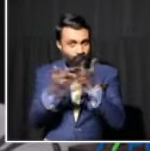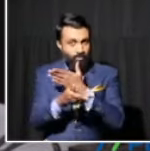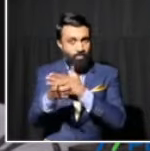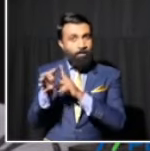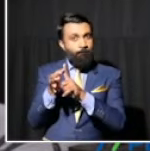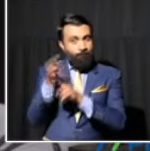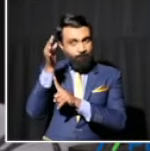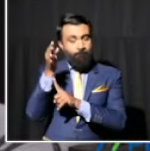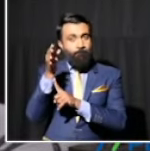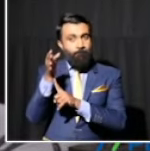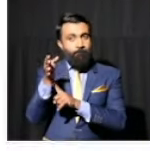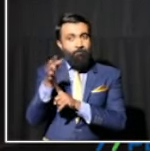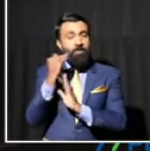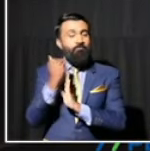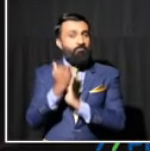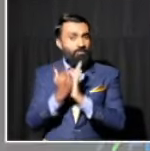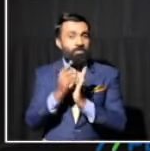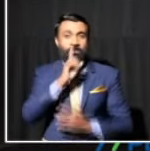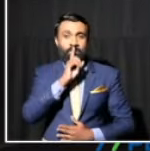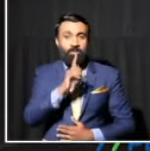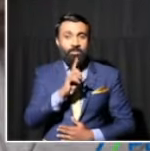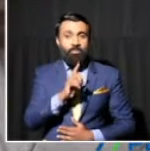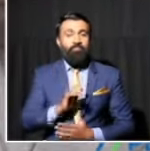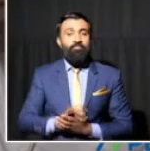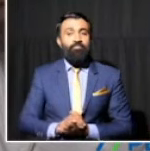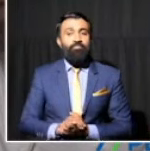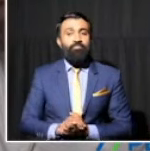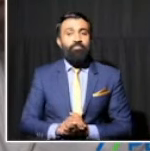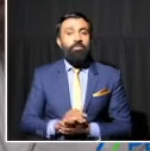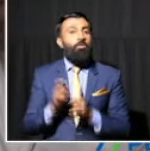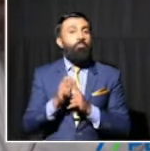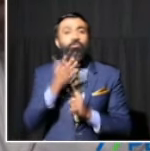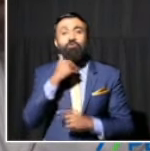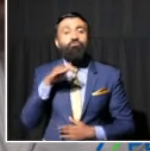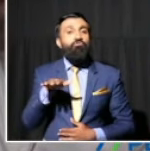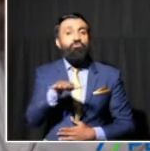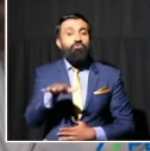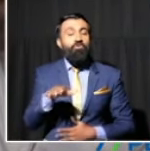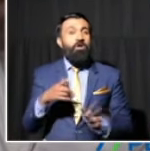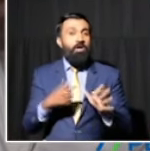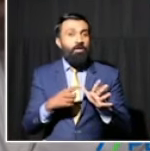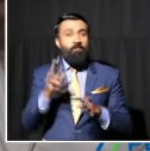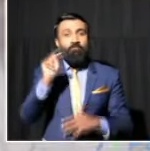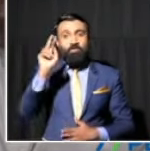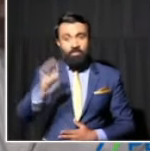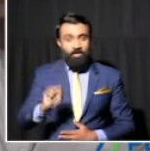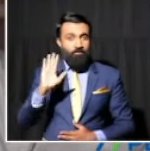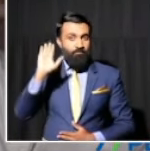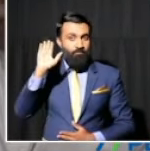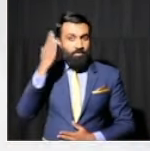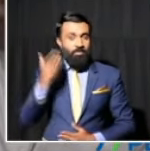ජනාධිපතිතුමා ඊට අමතරව කරුණක් තියෙනවා පැහැදිලි කරන්න කමක් නැහැ. පුණකරින් වැඩසටහනේ වැවත් හදලා අක්කර 20000ක් අපිට විශේෂයෙන්ම